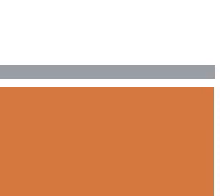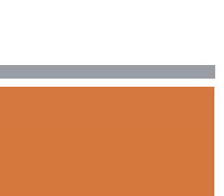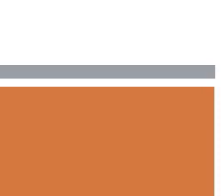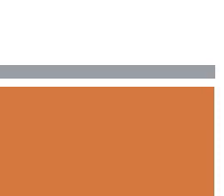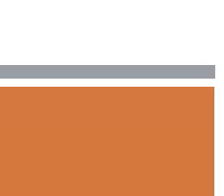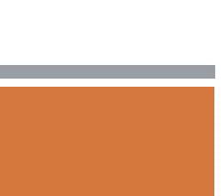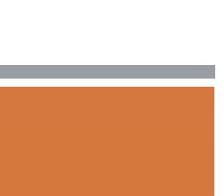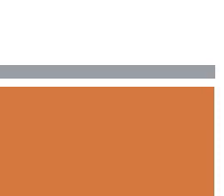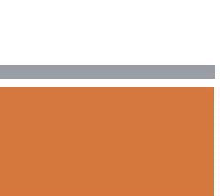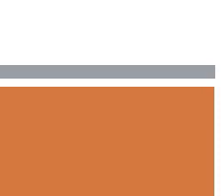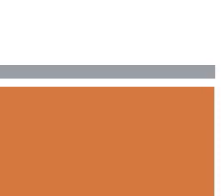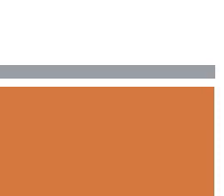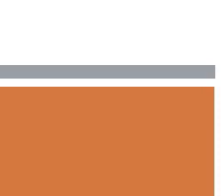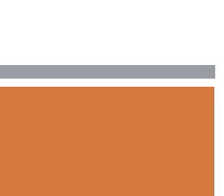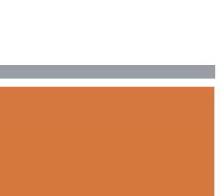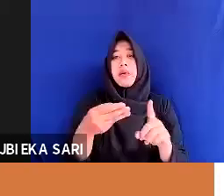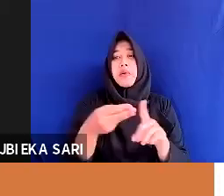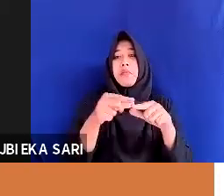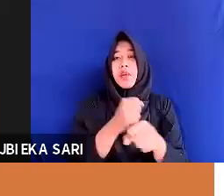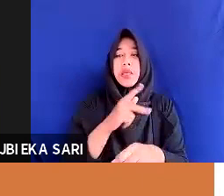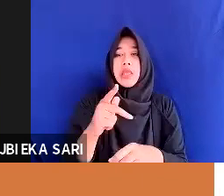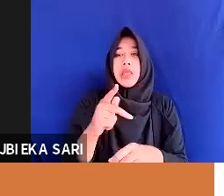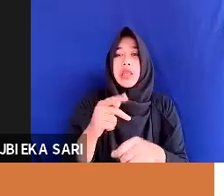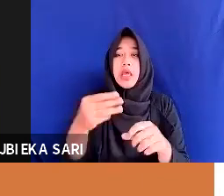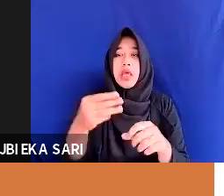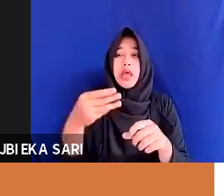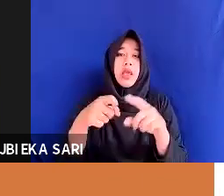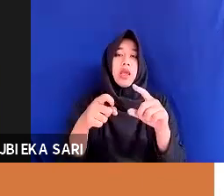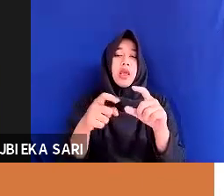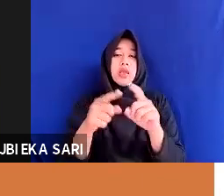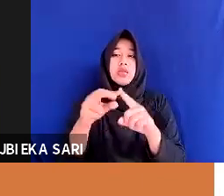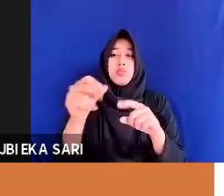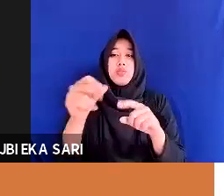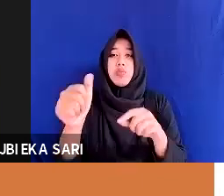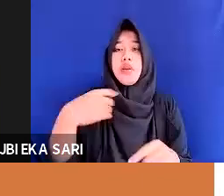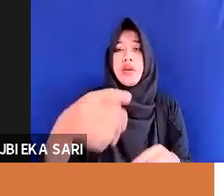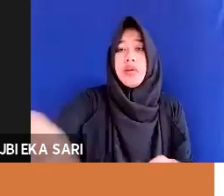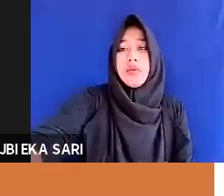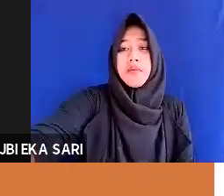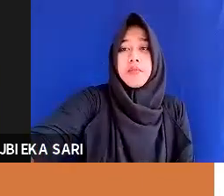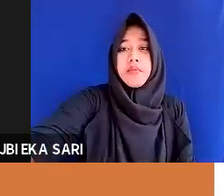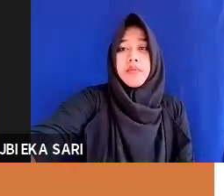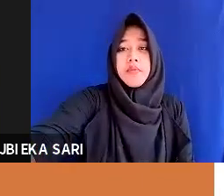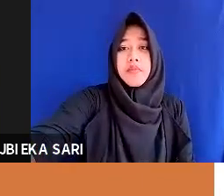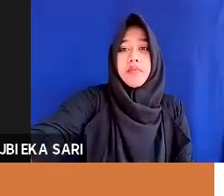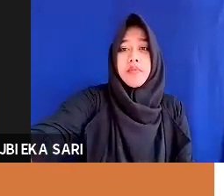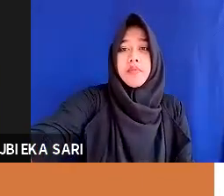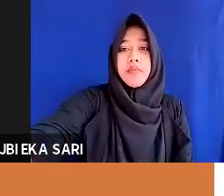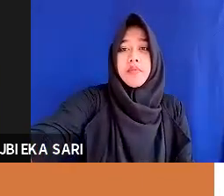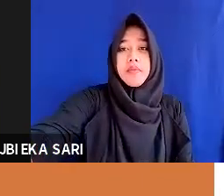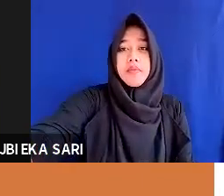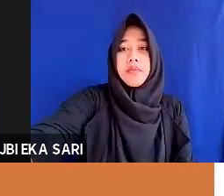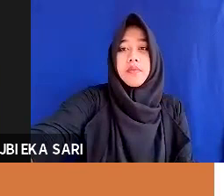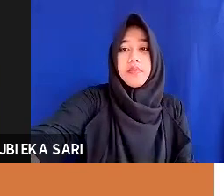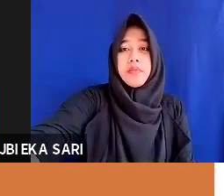yang kita ekspor ada, belum lagi likuiditas lembaga keuangan dan defisit APBN yang akan meningkat ya,